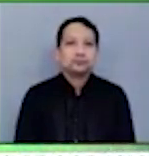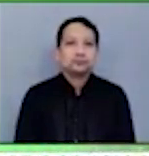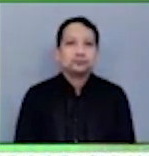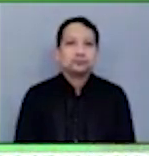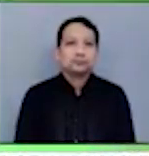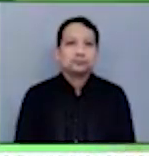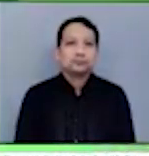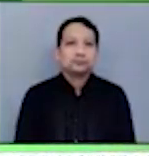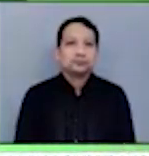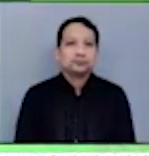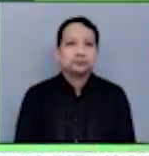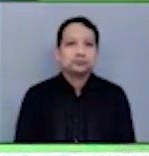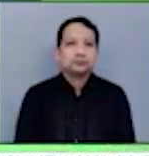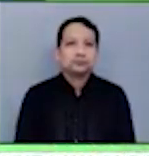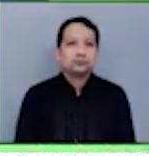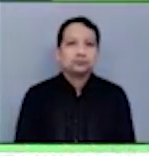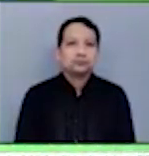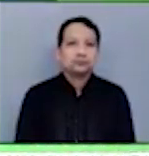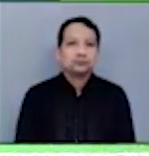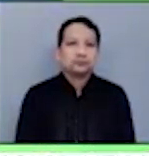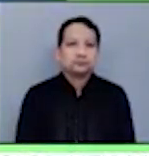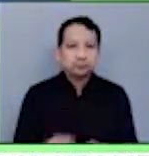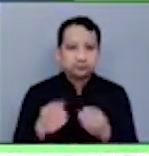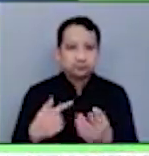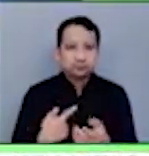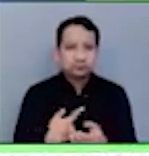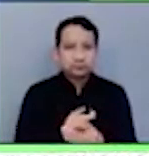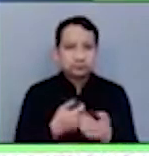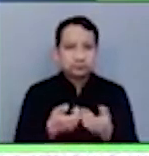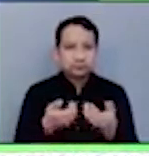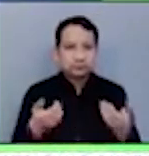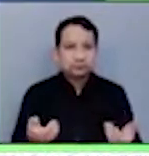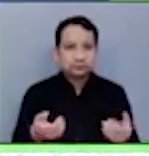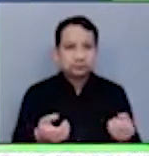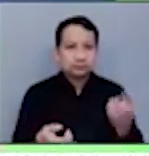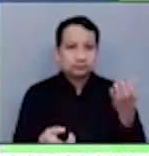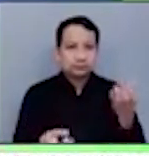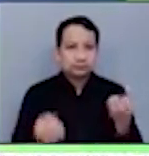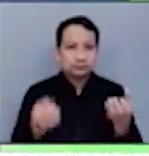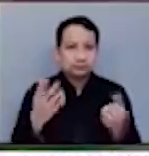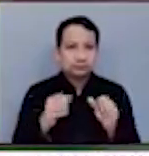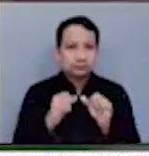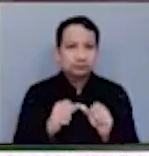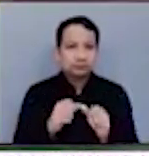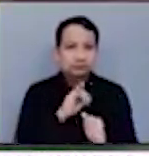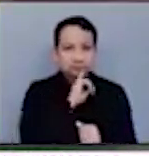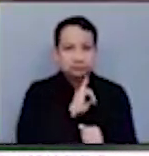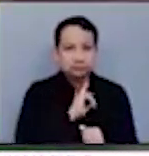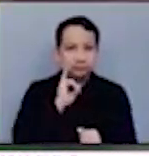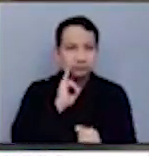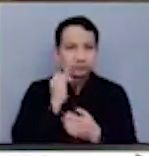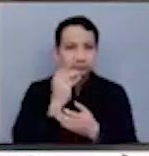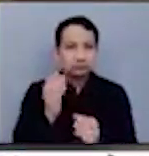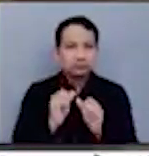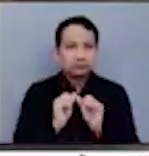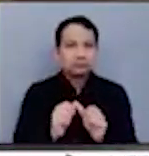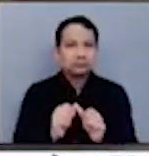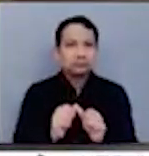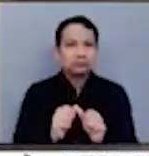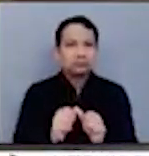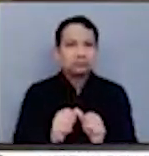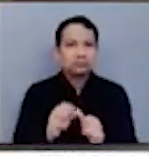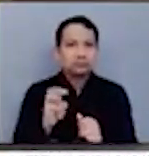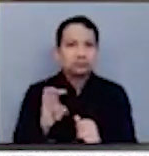Sinasawi habang marami ang sugatan sa dalawang magkasunod na pagsabog sa Israel. Kabilang sinasawi ang isang 16 years old na